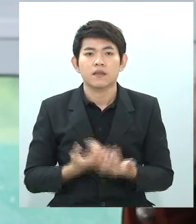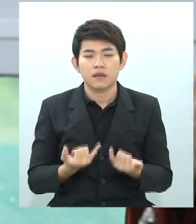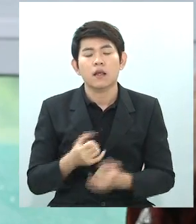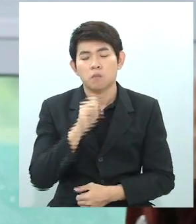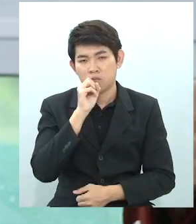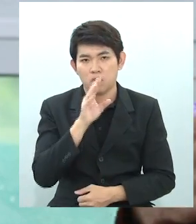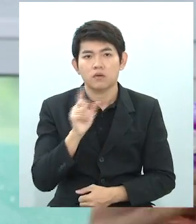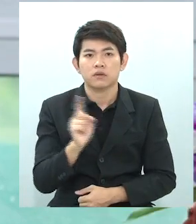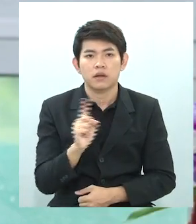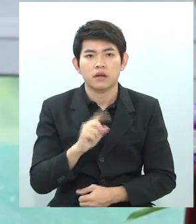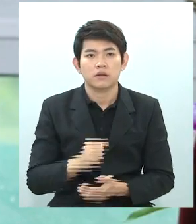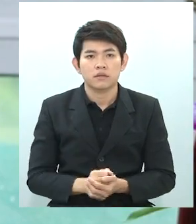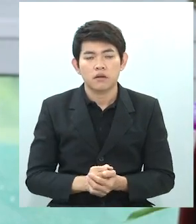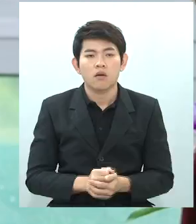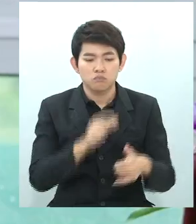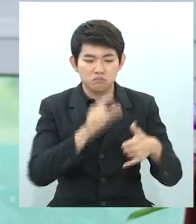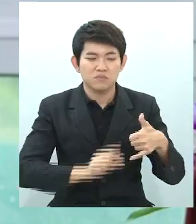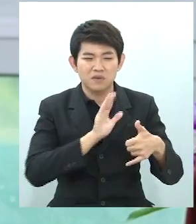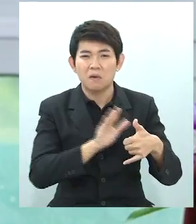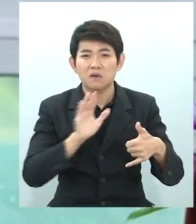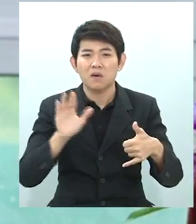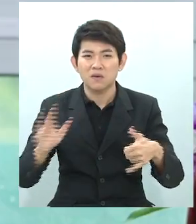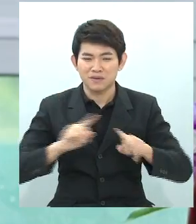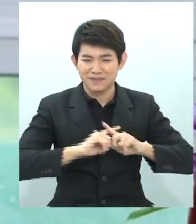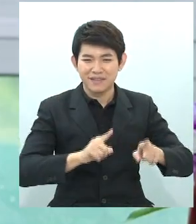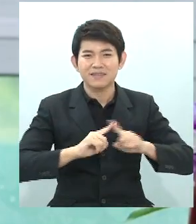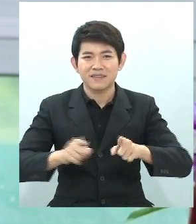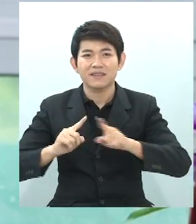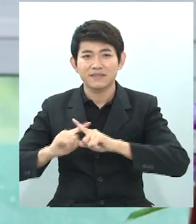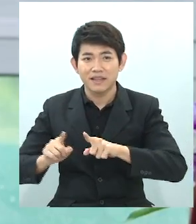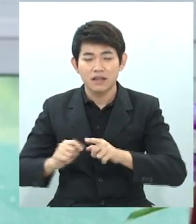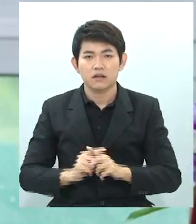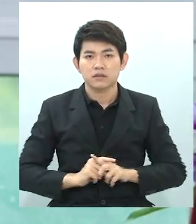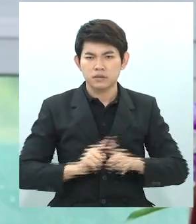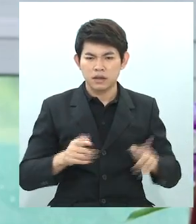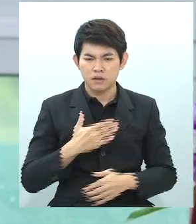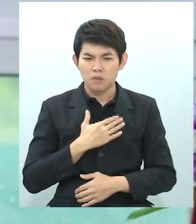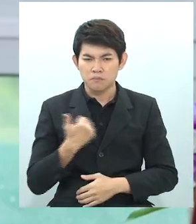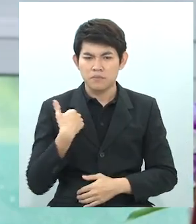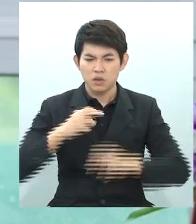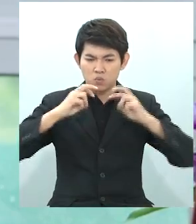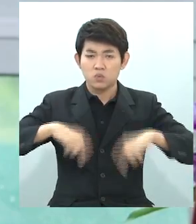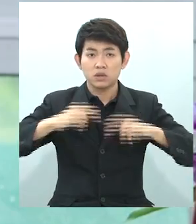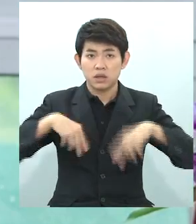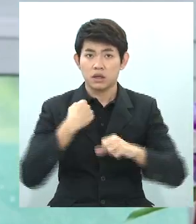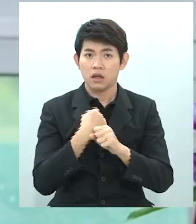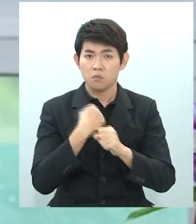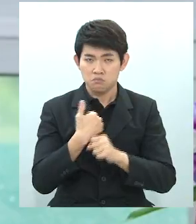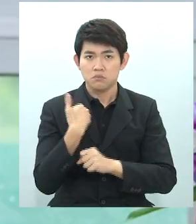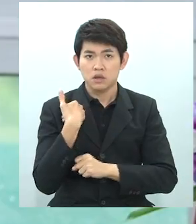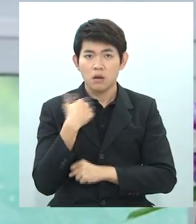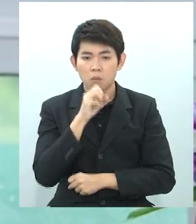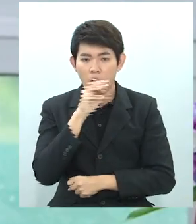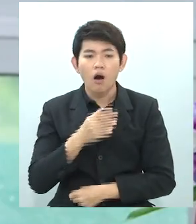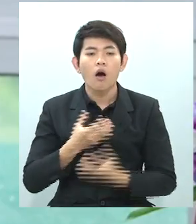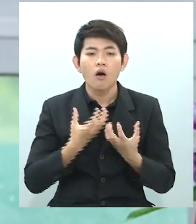เป็นเรื่องของแต่ละบุคคลนะคะแต่ละคนก็จะไม่เหมือนกันนะคะแต่มีงานวิจัยที่บอกว่าของหวาน